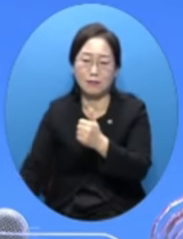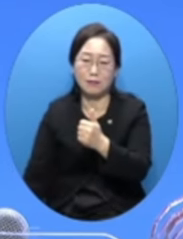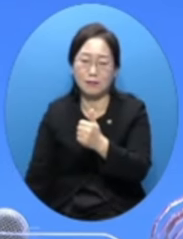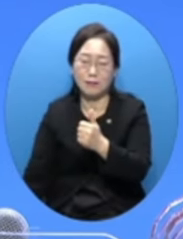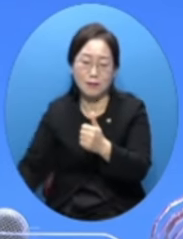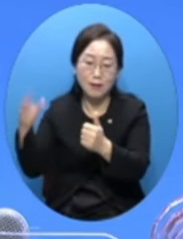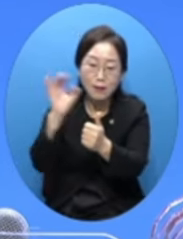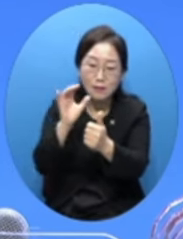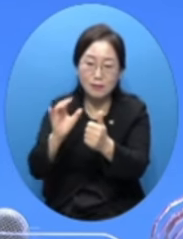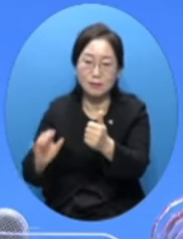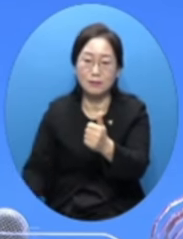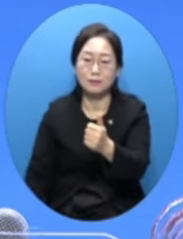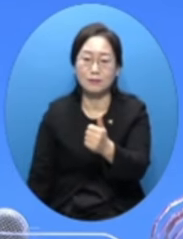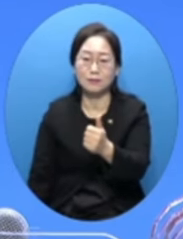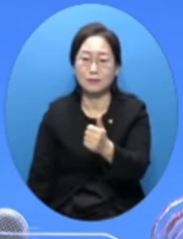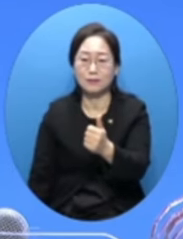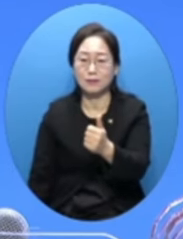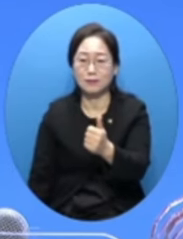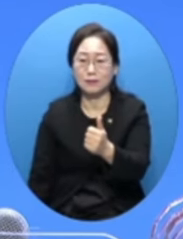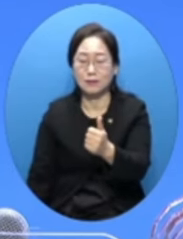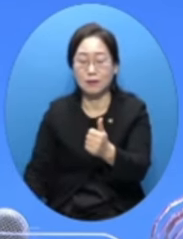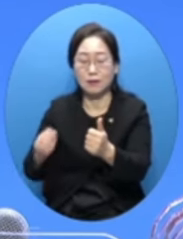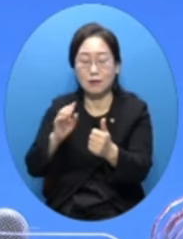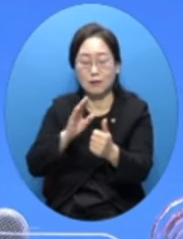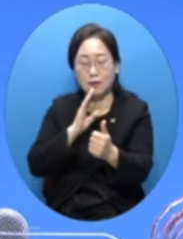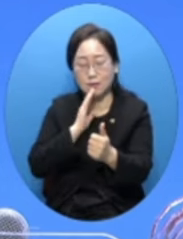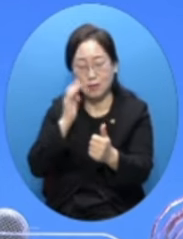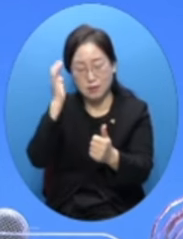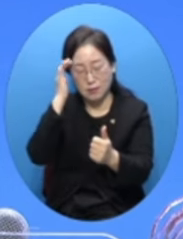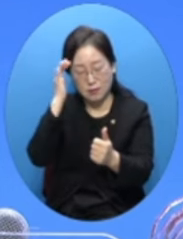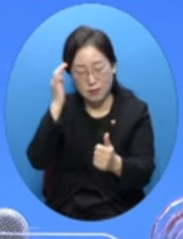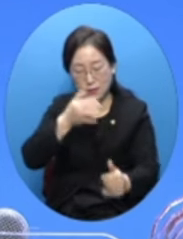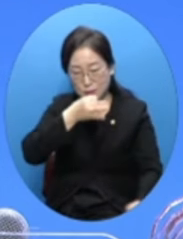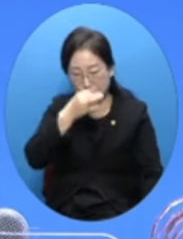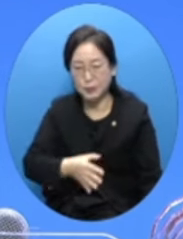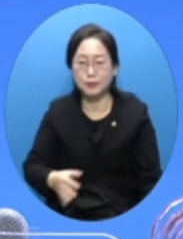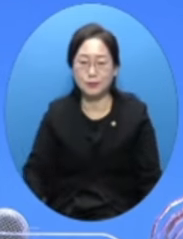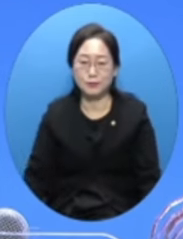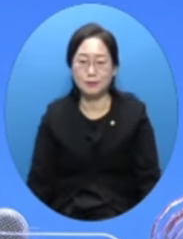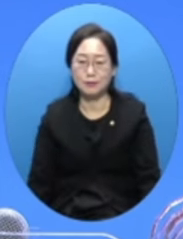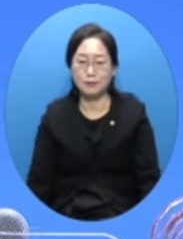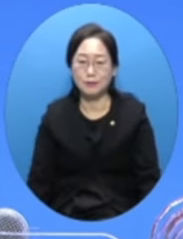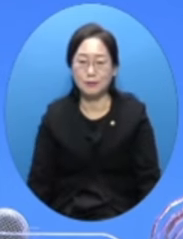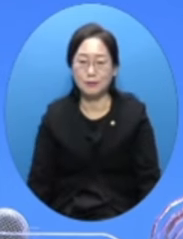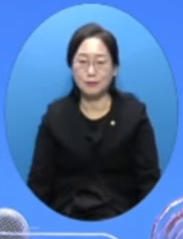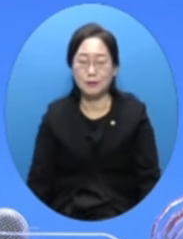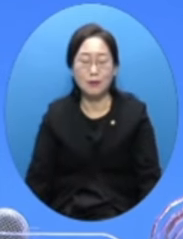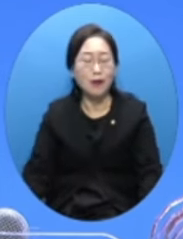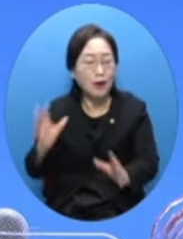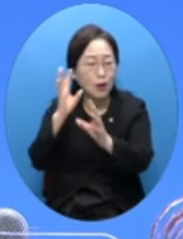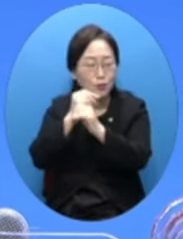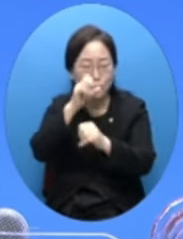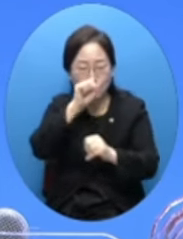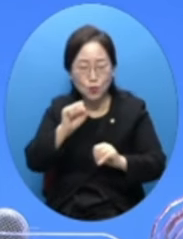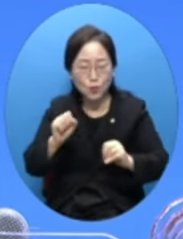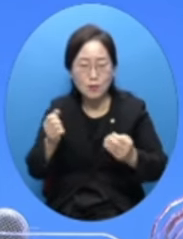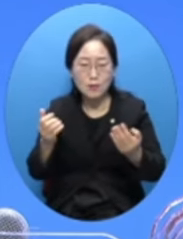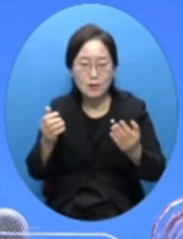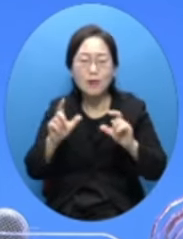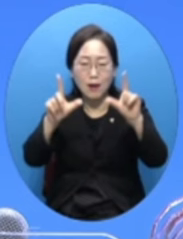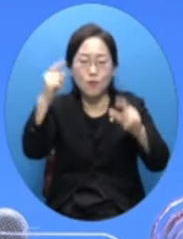윽박 치르고 하루하루를 정말 고통스럽고 힘들게 살았습니다. 언젠가 좋은 날이 오겠지